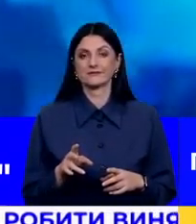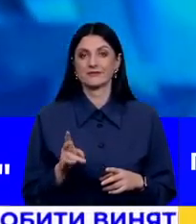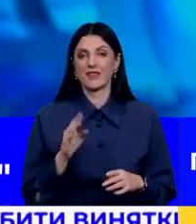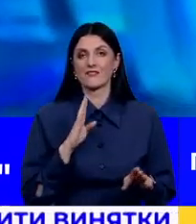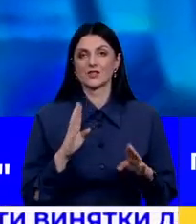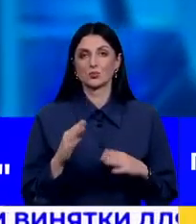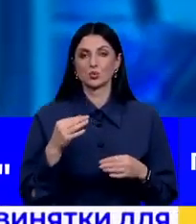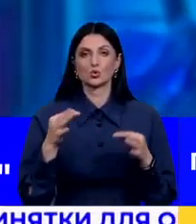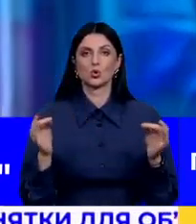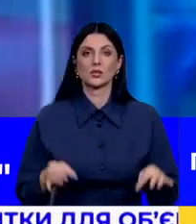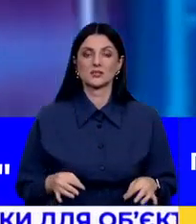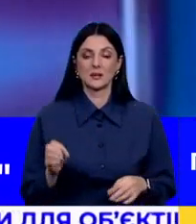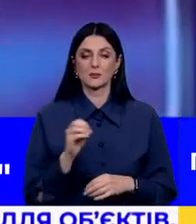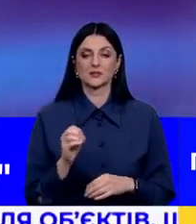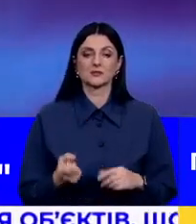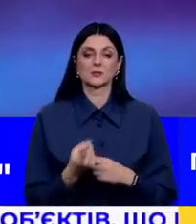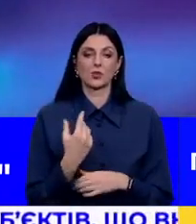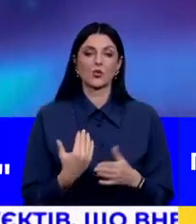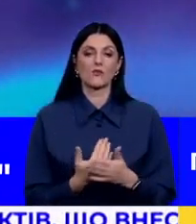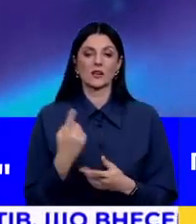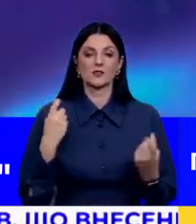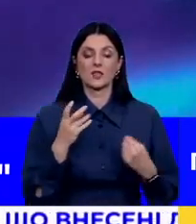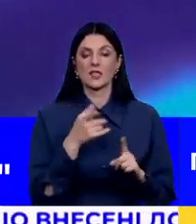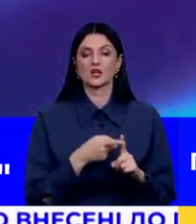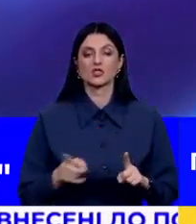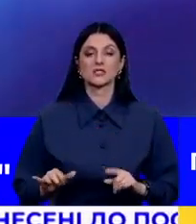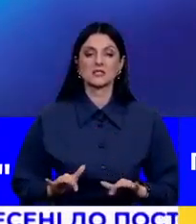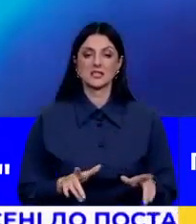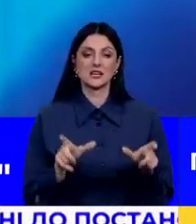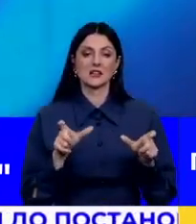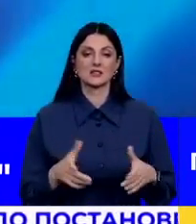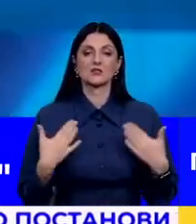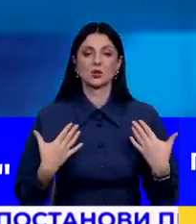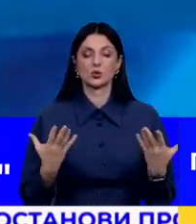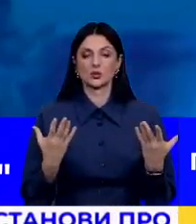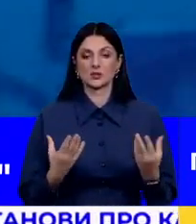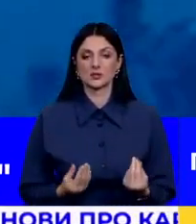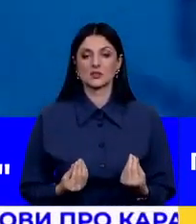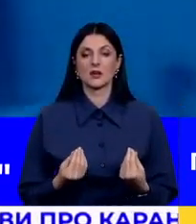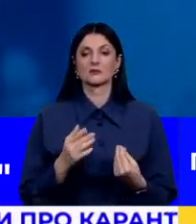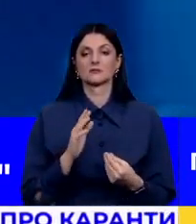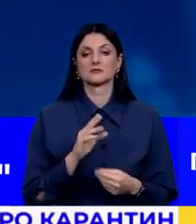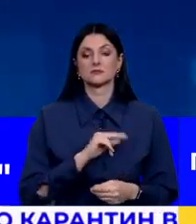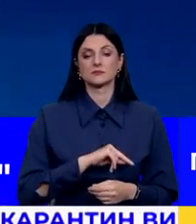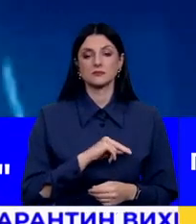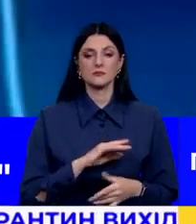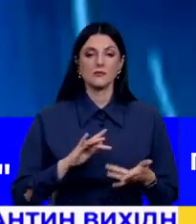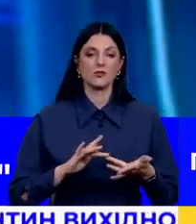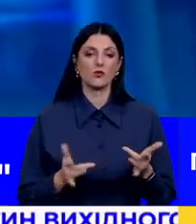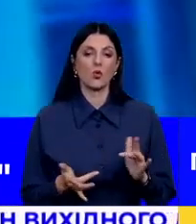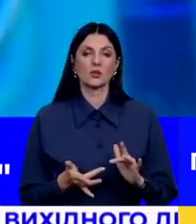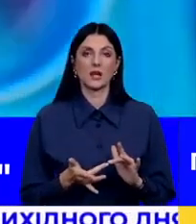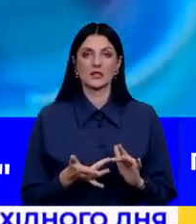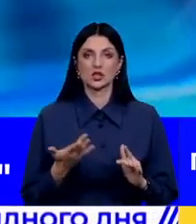епіцентру з'явилася нова інформація. Мовляв, на час дії карантину вихідного дня мережа працюватиме в